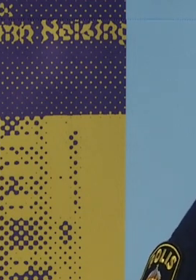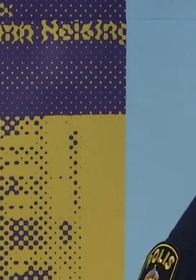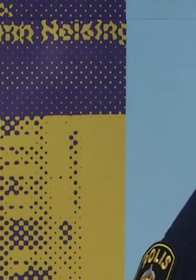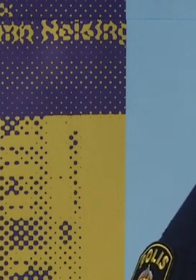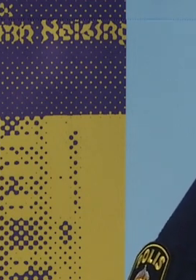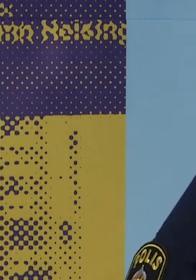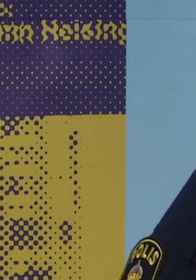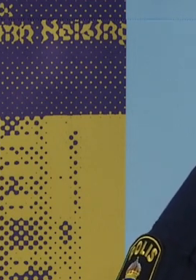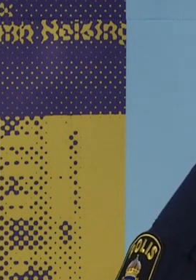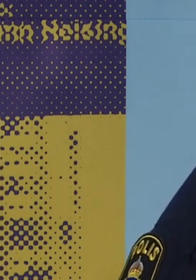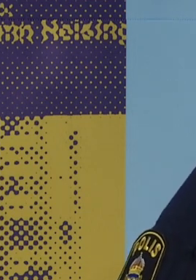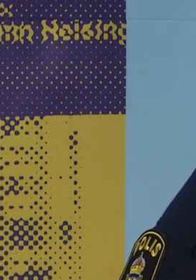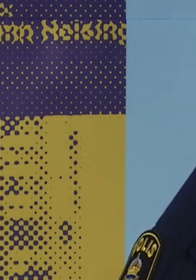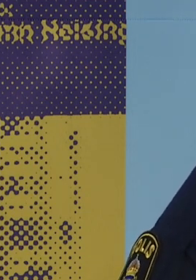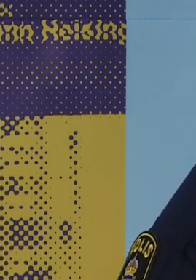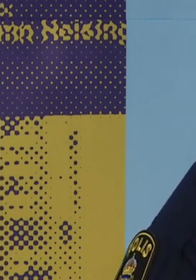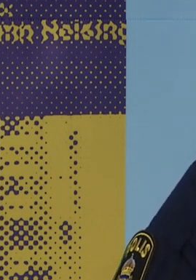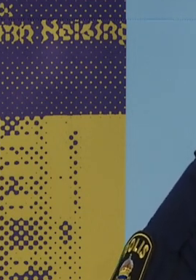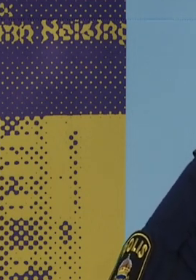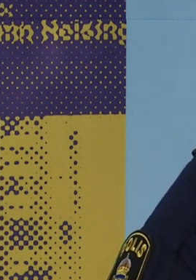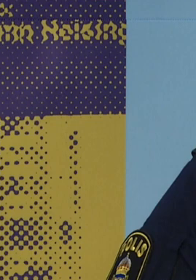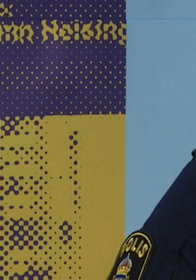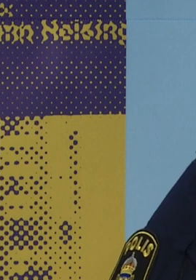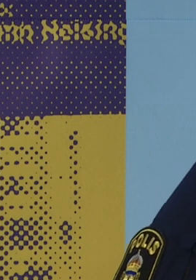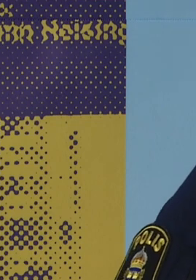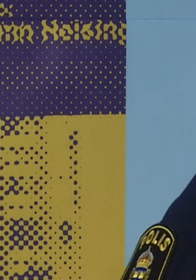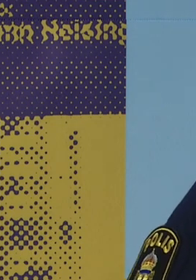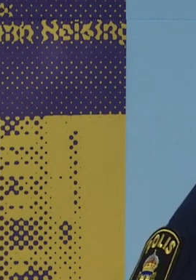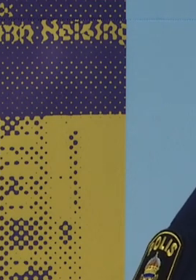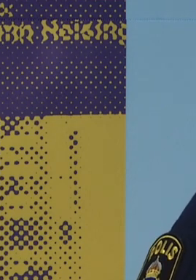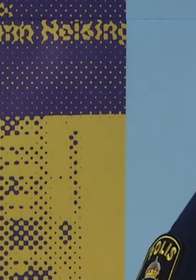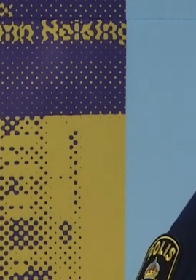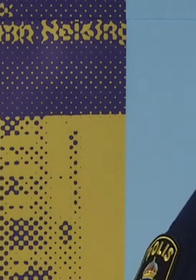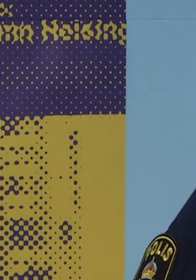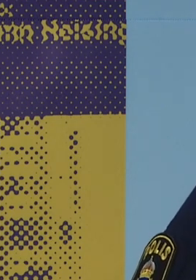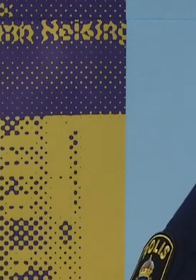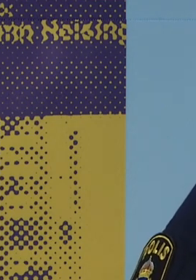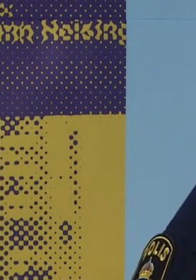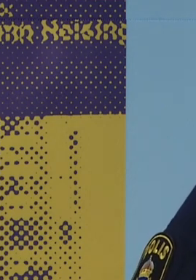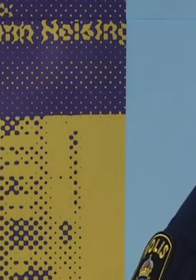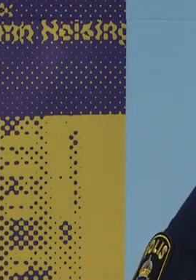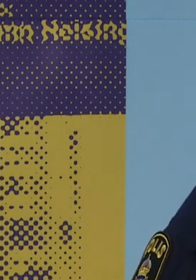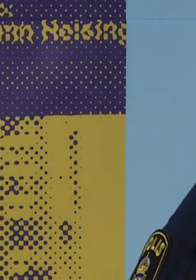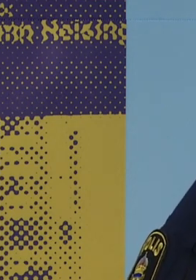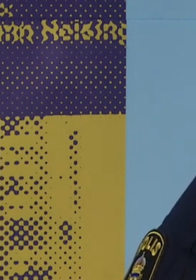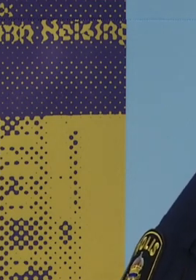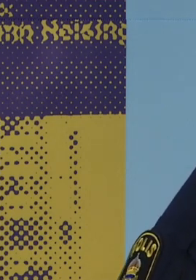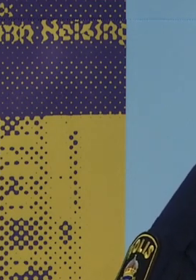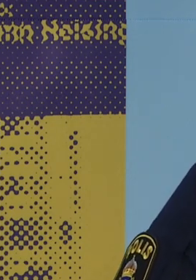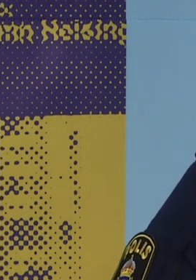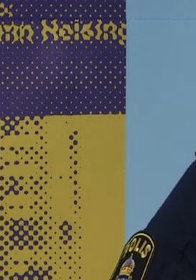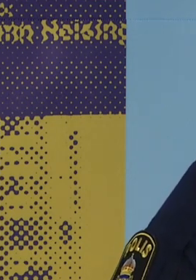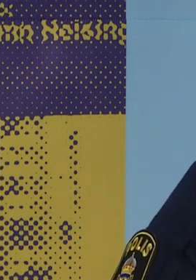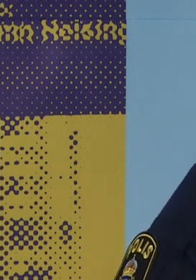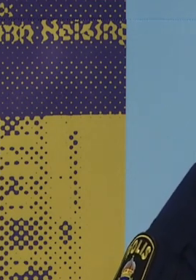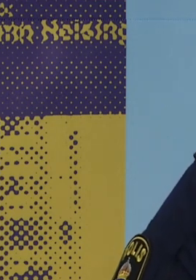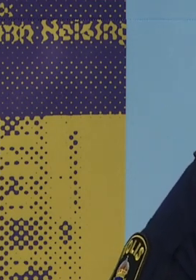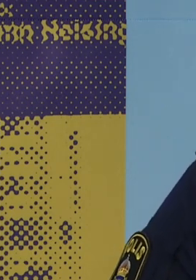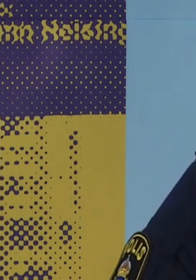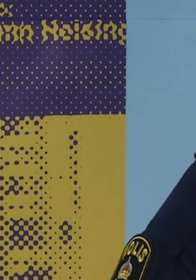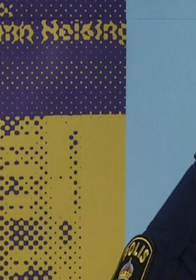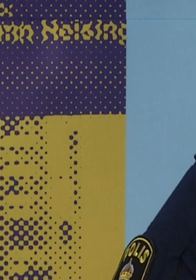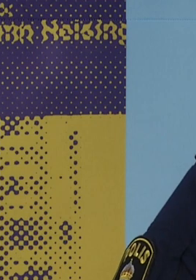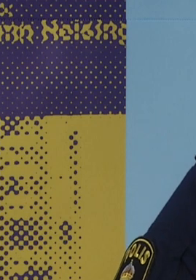grovt rattfylleri. Och det som är så bra med det här är ju att det blir en omedelbar reaktion. Och våra poliser verkligen älskar det